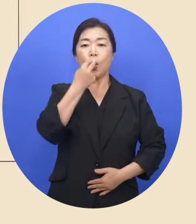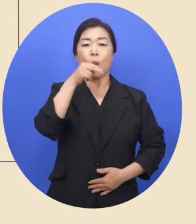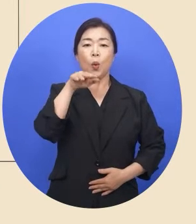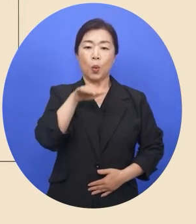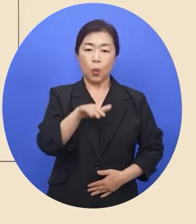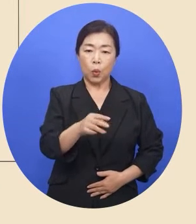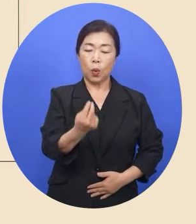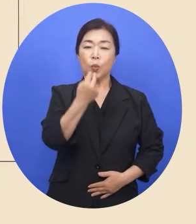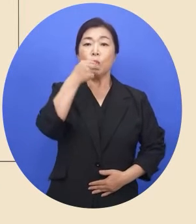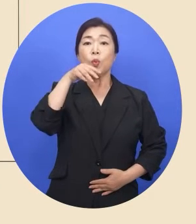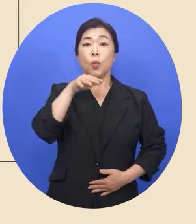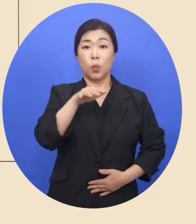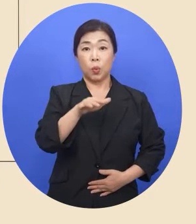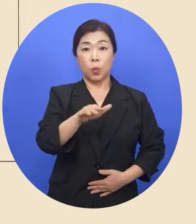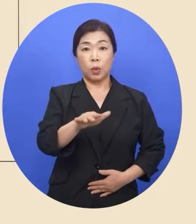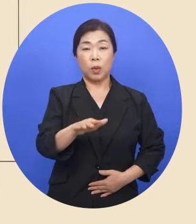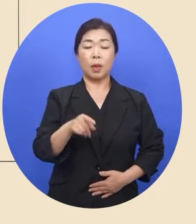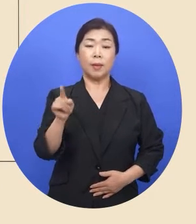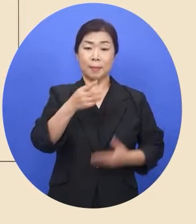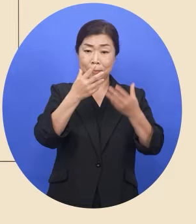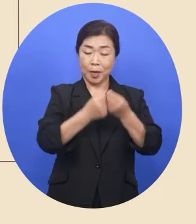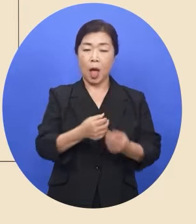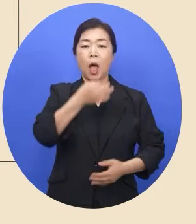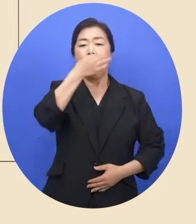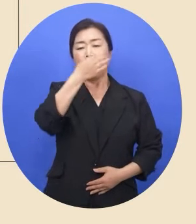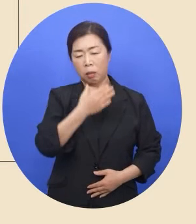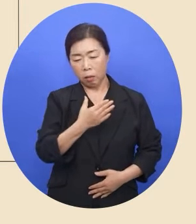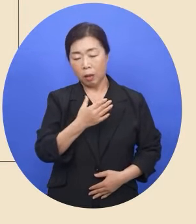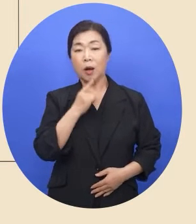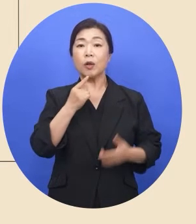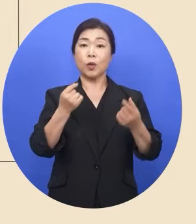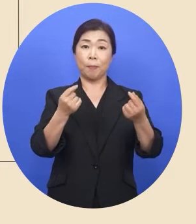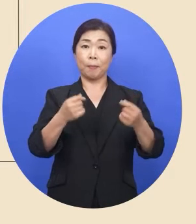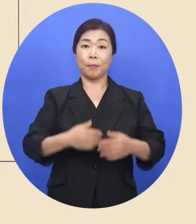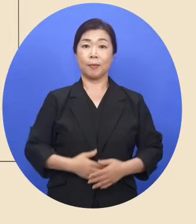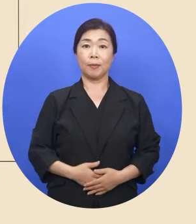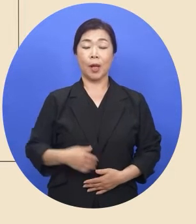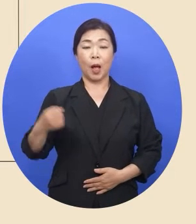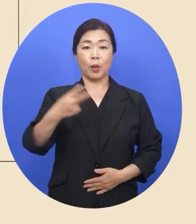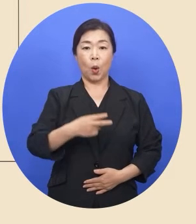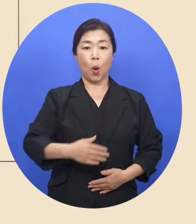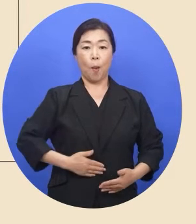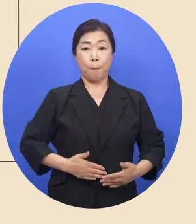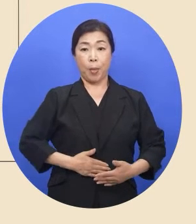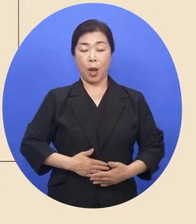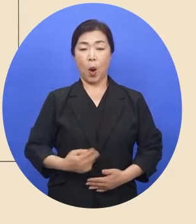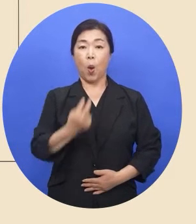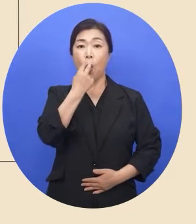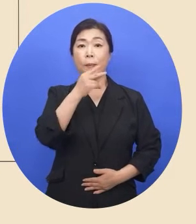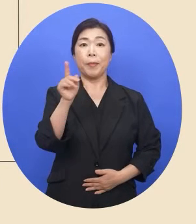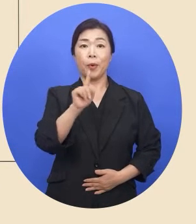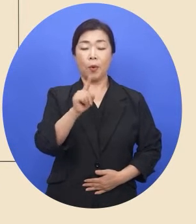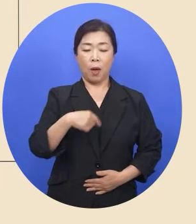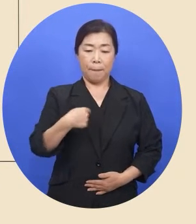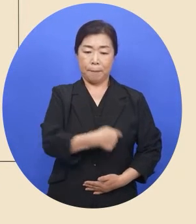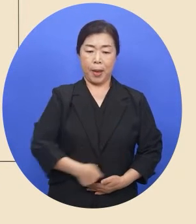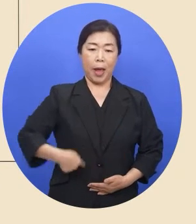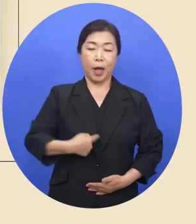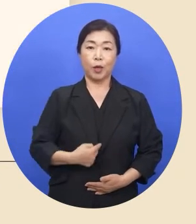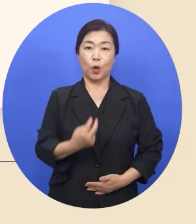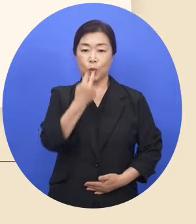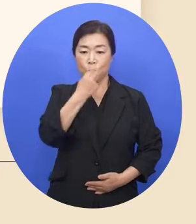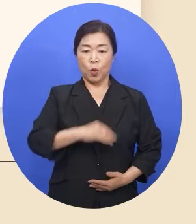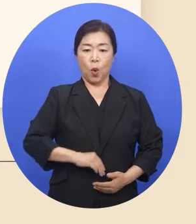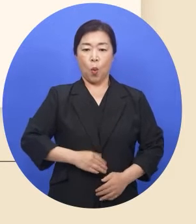쉬고 내뱉는 동작으로 한숨을 쉬는 느낌으로 합니다. 그리고 복식호흡은